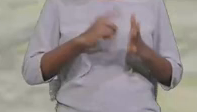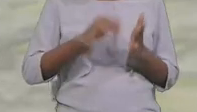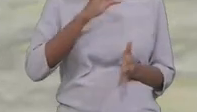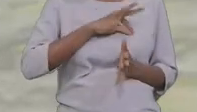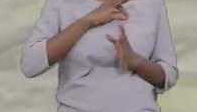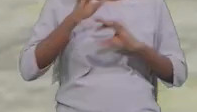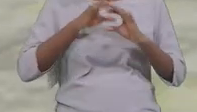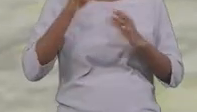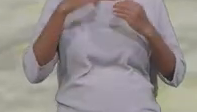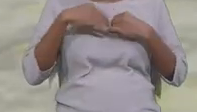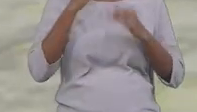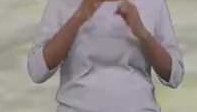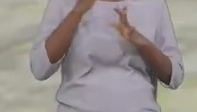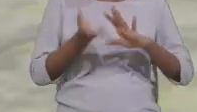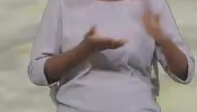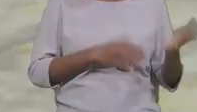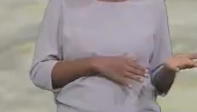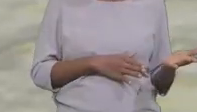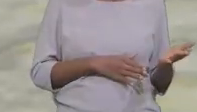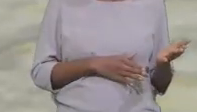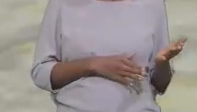Quel gain as-tu si tu mourais?